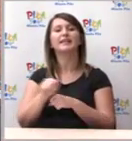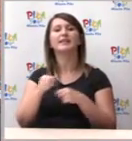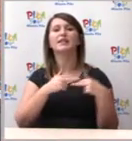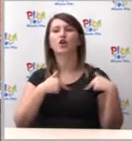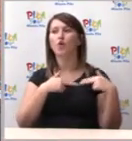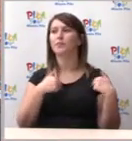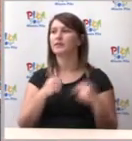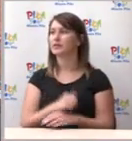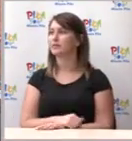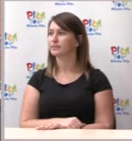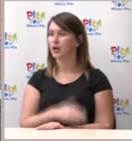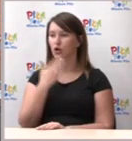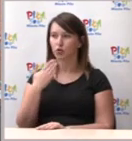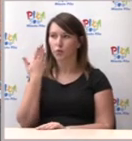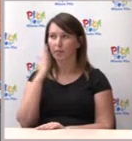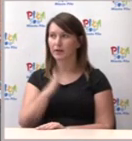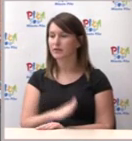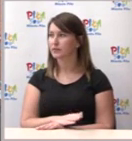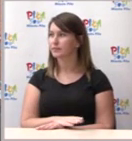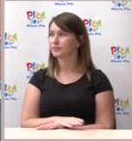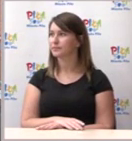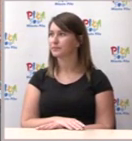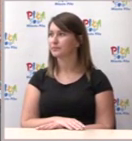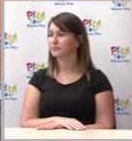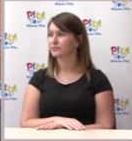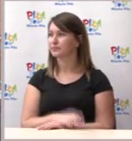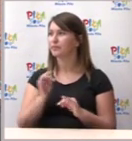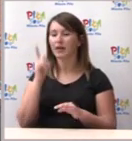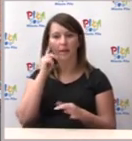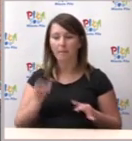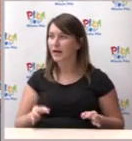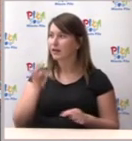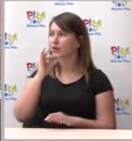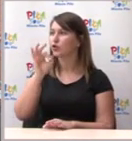Dziękuję bardzo. Bardzo proszę, pan radny Marek Tobowa.